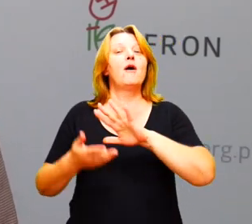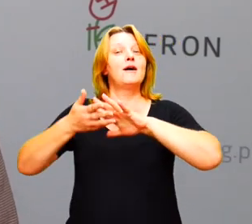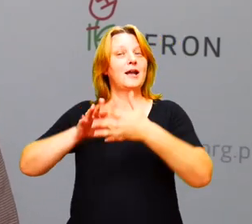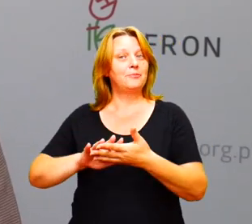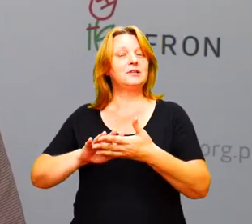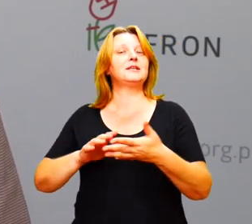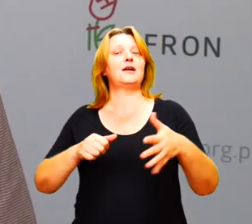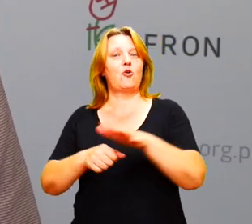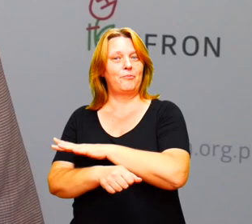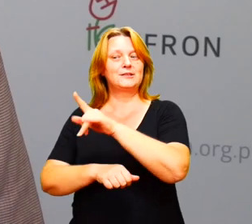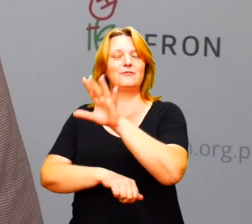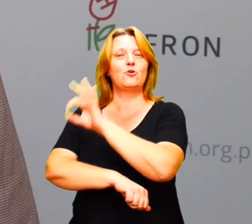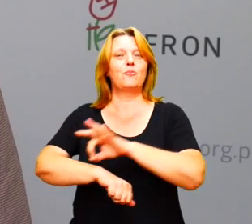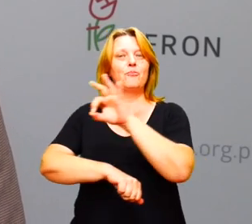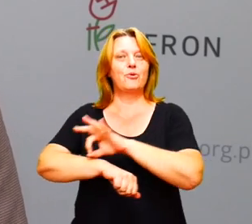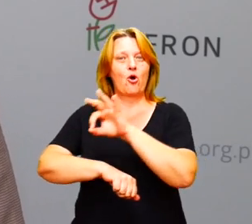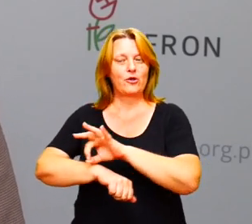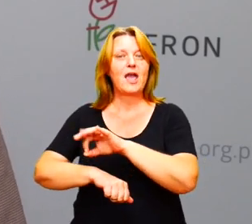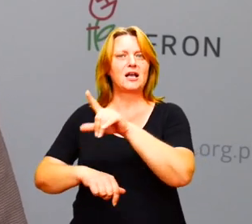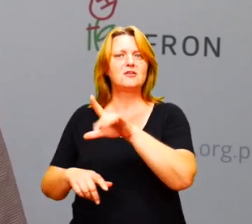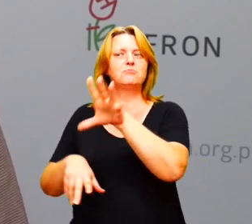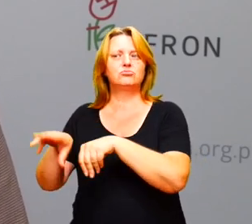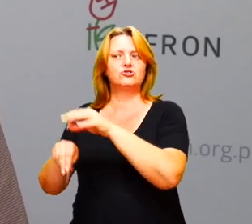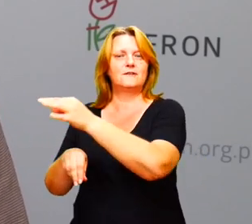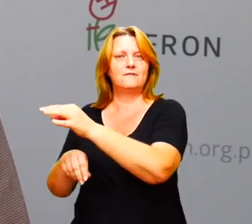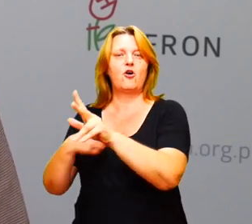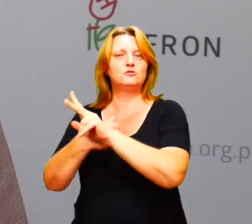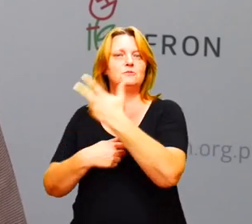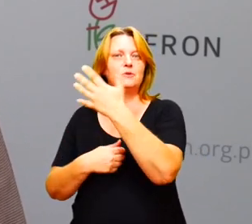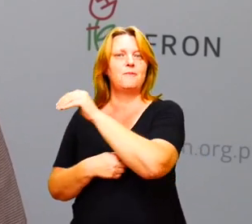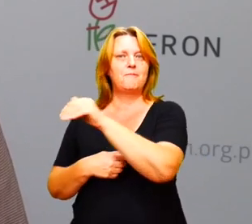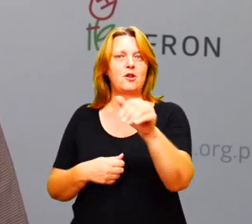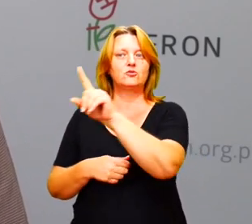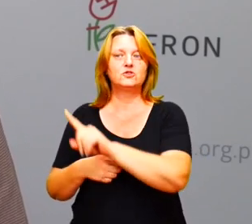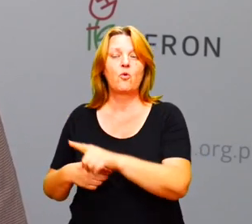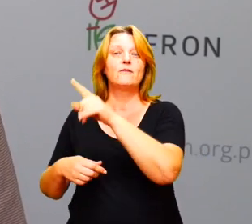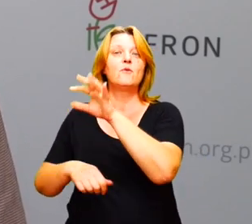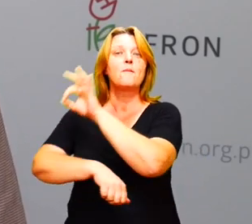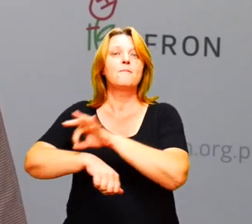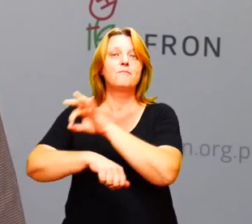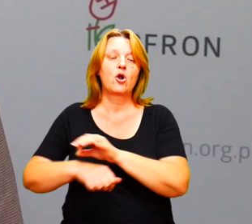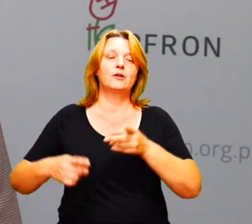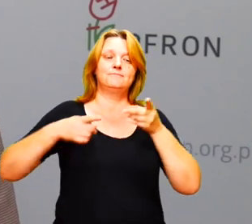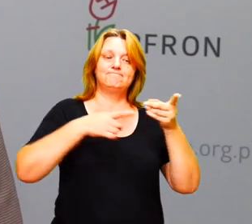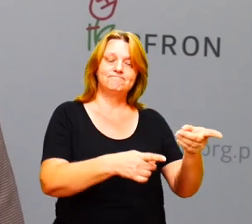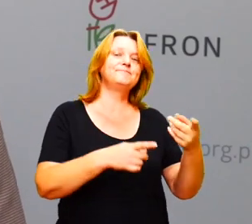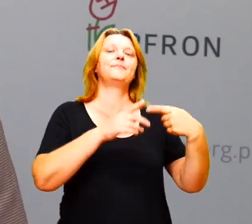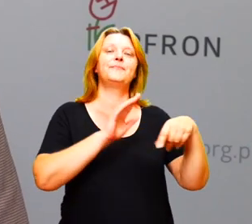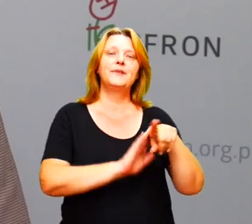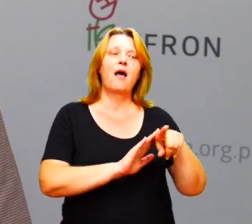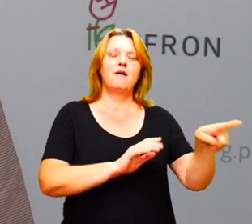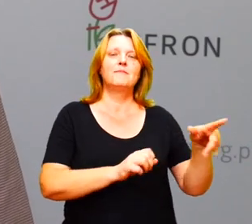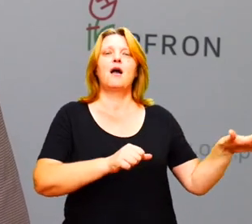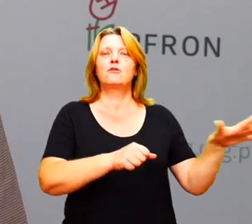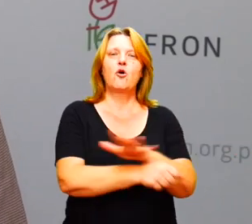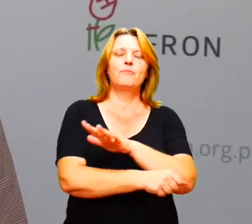kompleksowa, projekt, który będzie realizowany z budżetem 85 milionów złotych, jest adresowany i jego celem jest przede